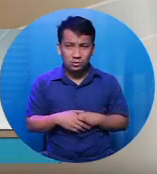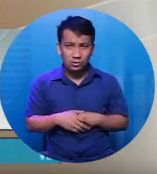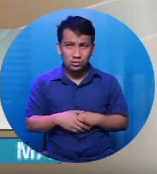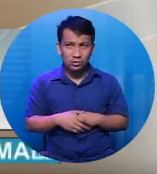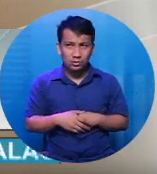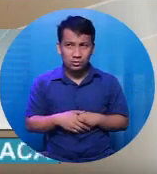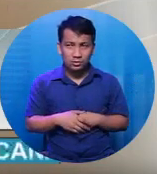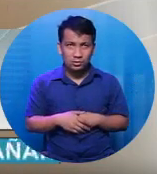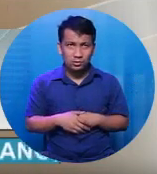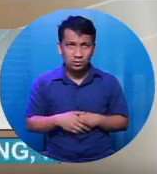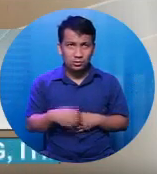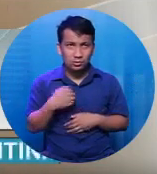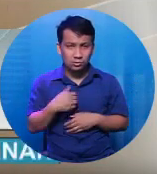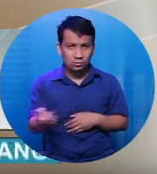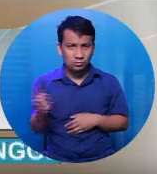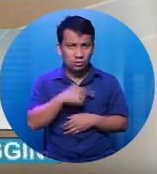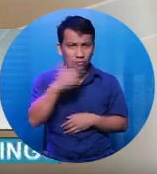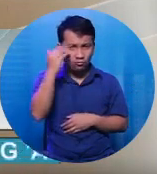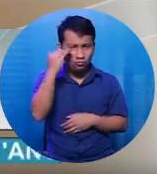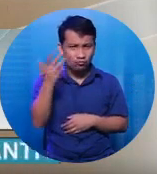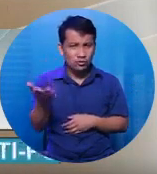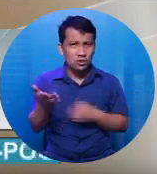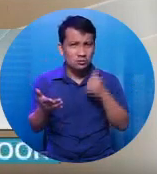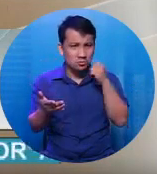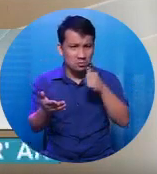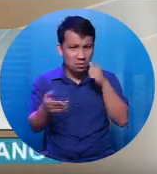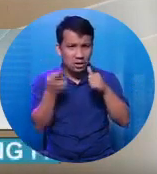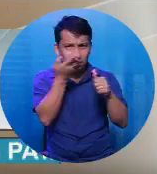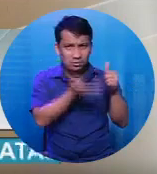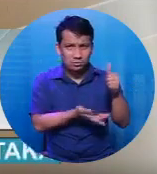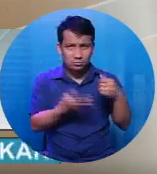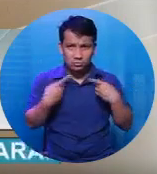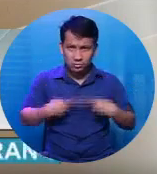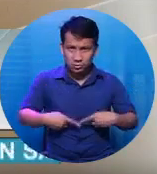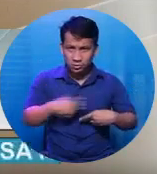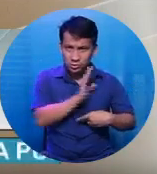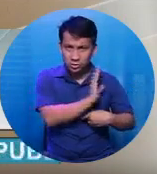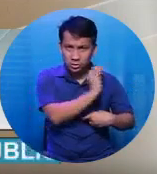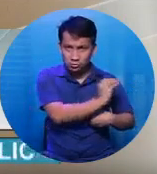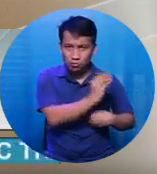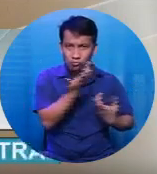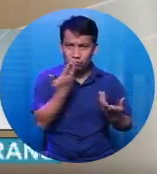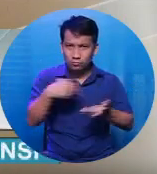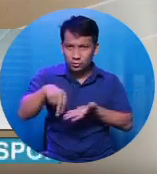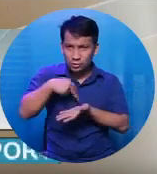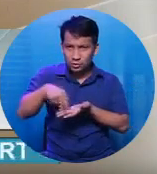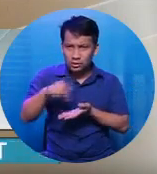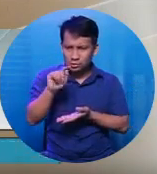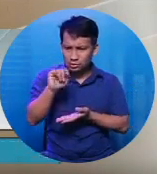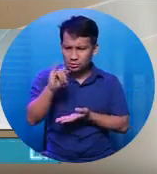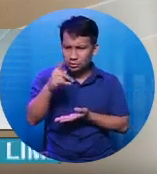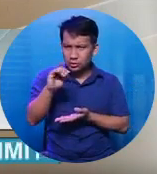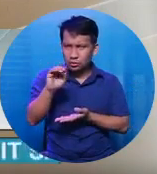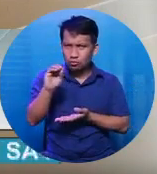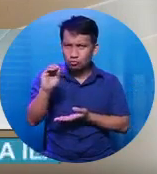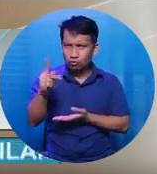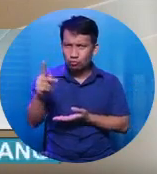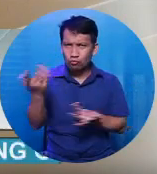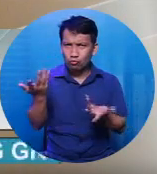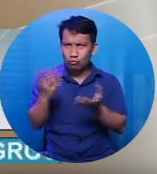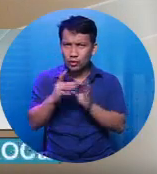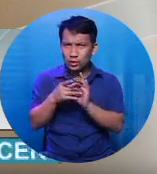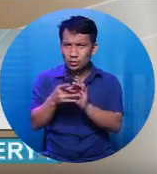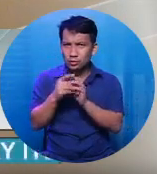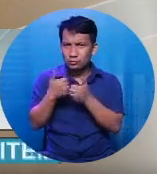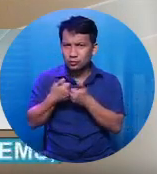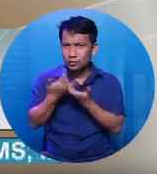Hindi ba, sir, damit po ng asawa ko, sir. Sorry. Bakit nga yung babae suot-suot yung damit mo at nagtitiktok pa? Kung wala kayong relasyon. Arbor